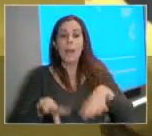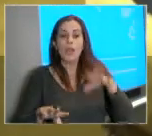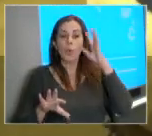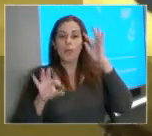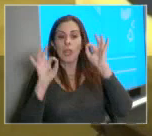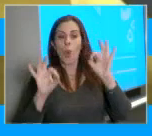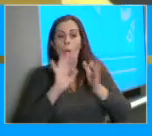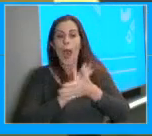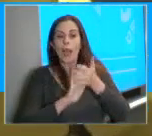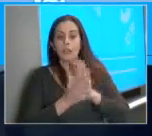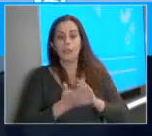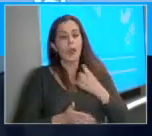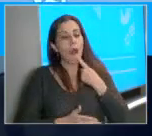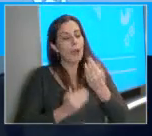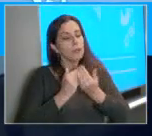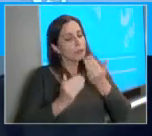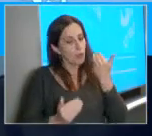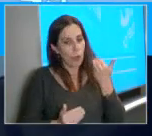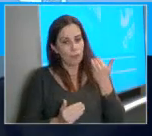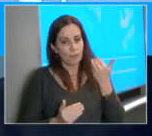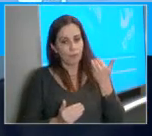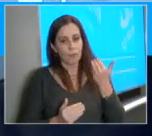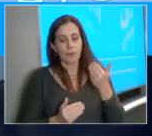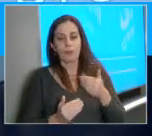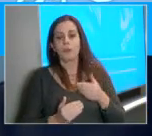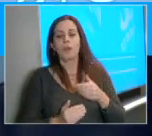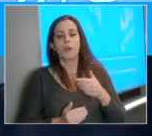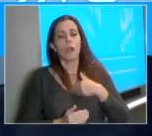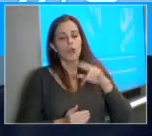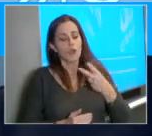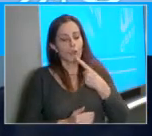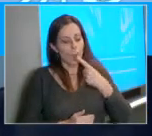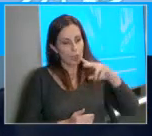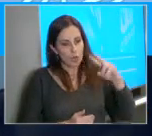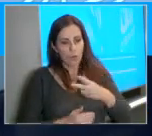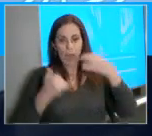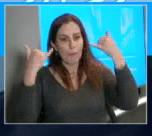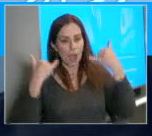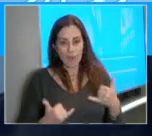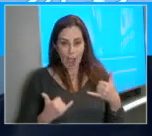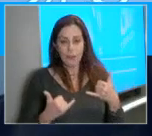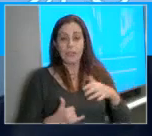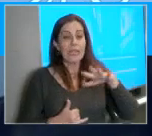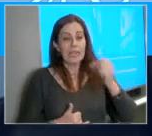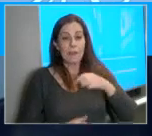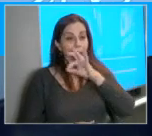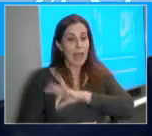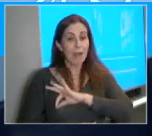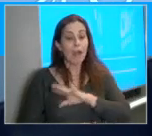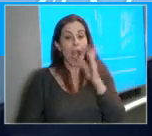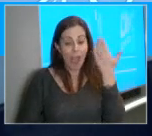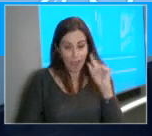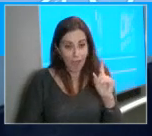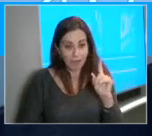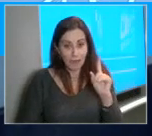הנורמליות, ואני אומר לך, אמרתי את זה מקודם בשידור במקום אחר, ואני אומר את זה שוב גם עכשיו. אם ליברמן היה